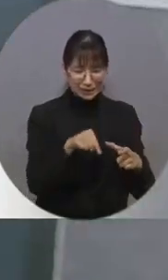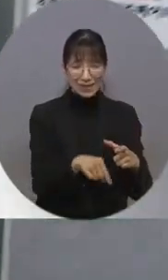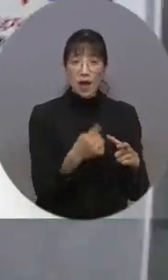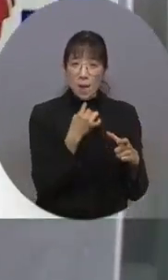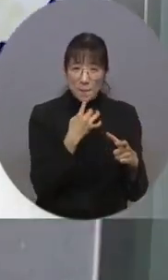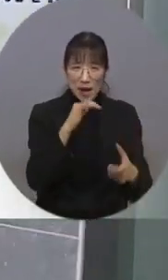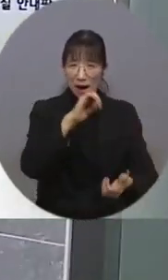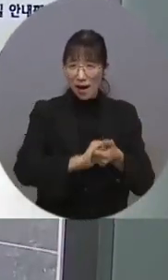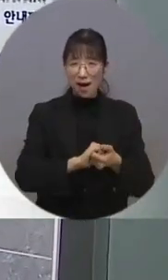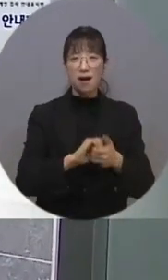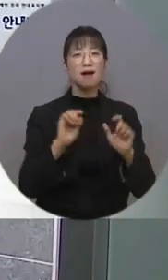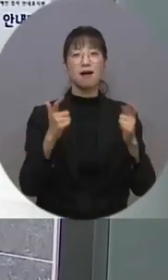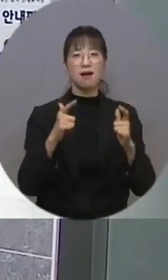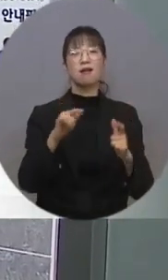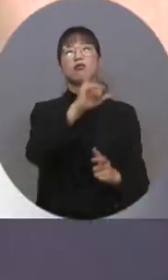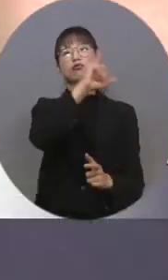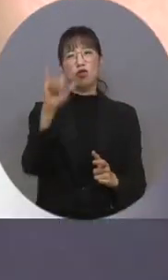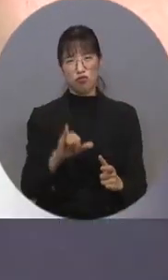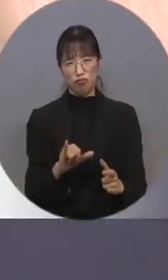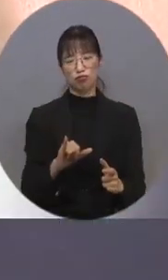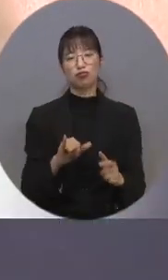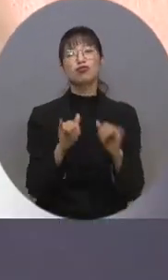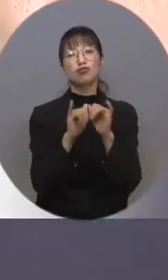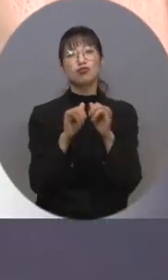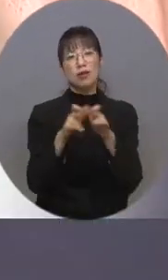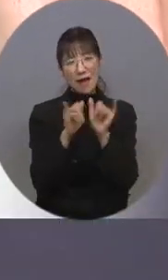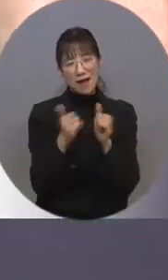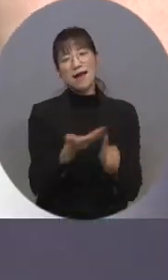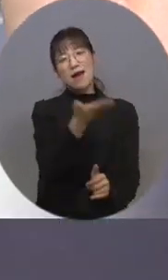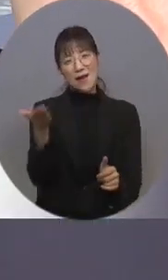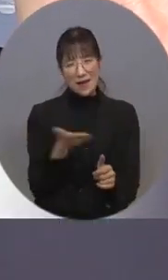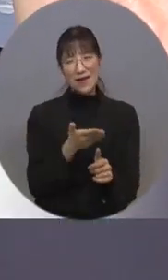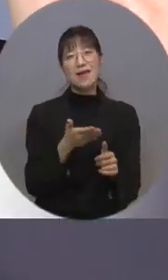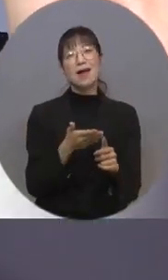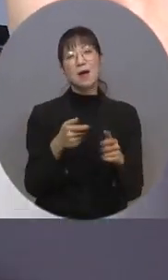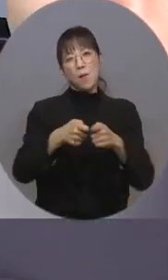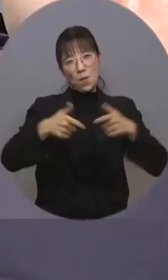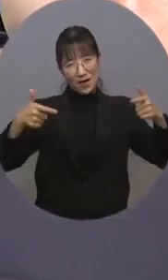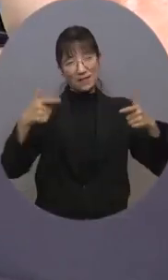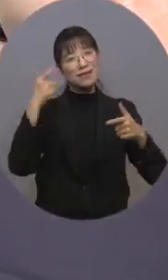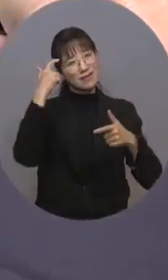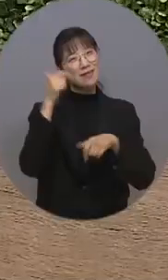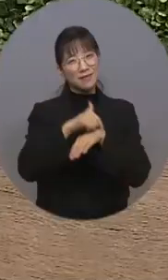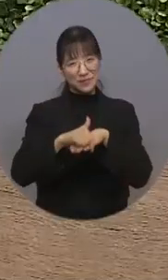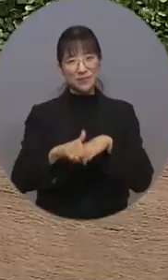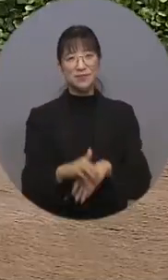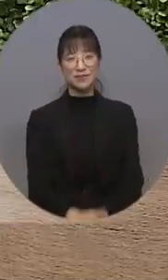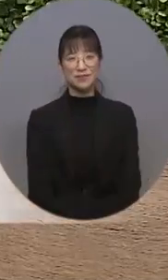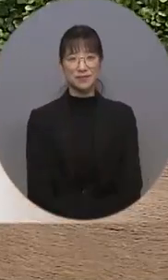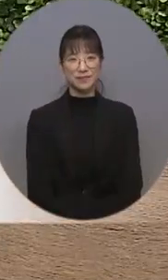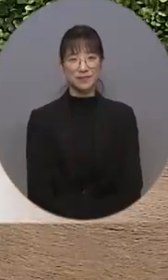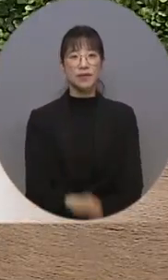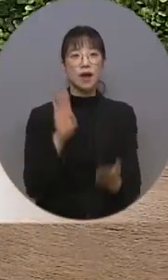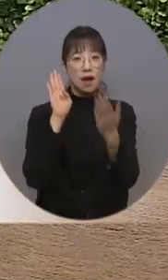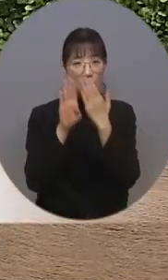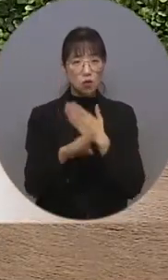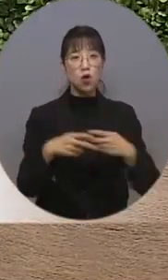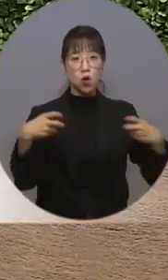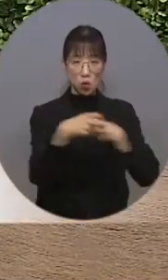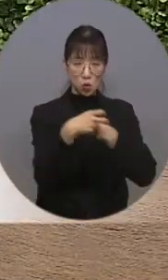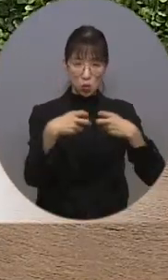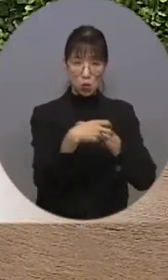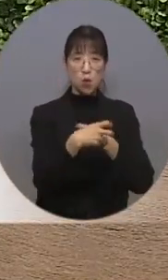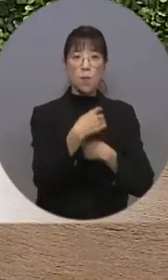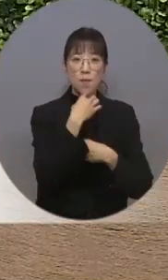지역에만 그치지 않고 전국 이동약자를 위한 서비스 확대에 만전을 기할 방침입니다. 향후에는 교통시설들